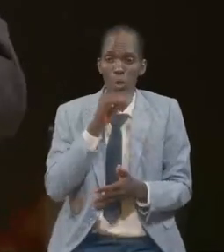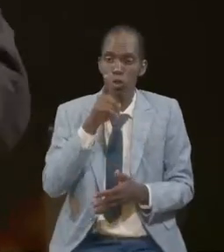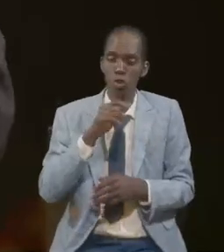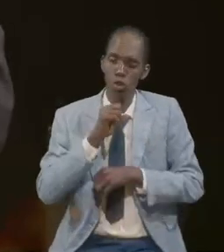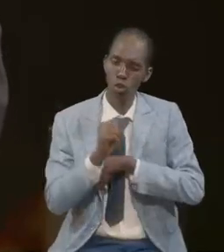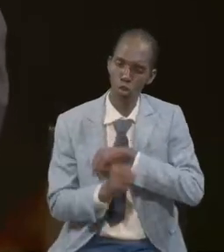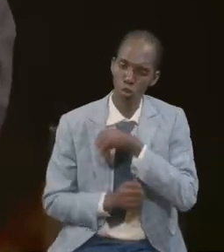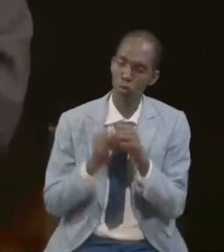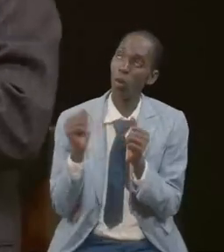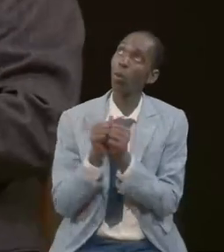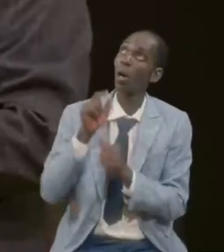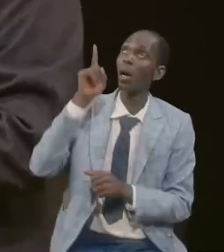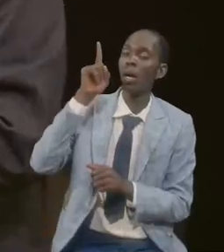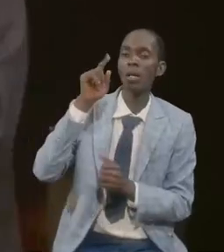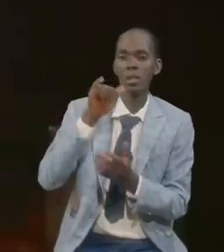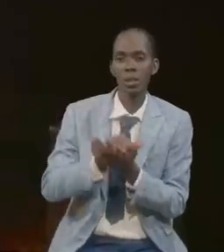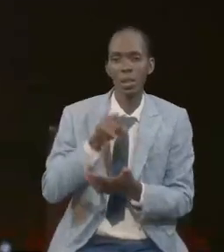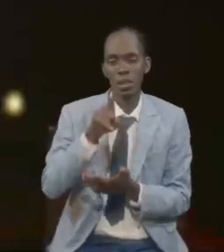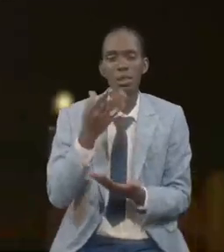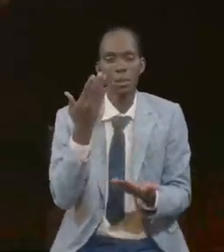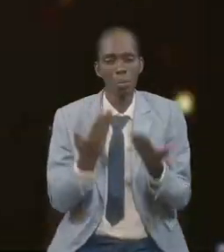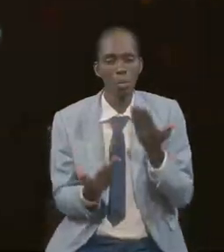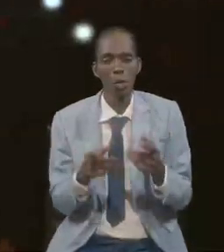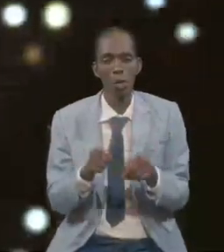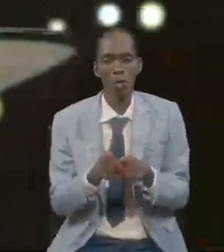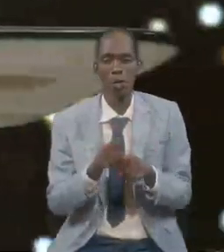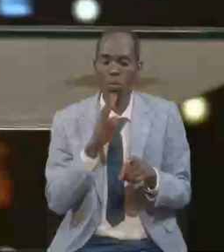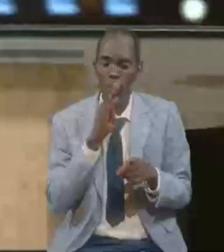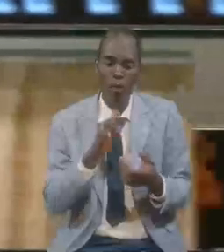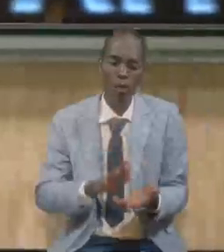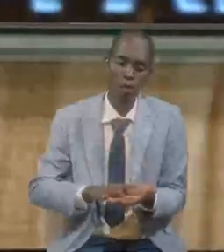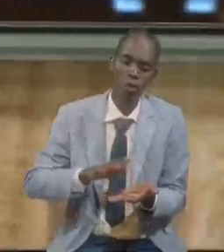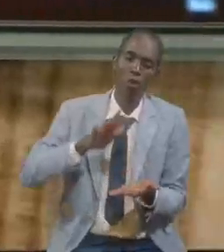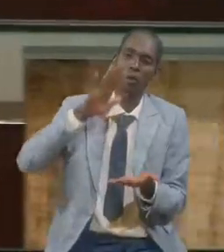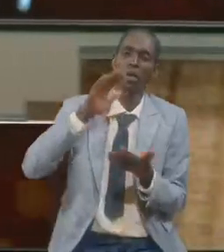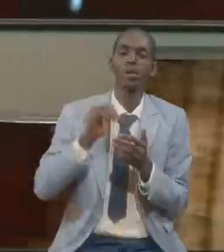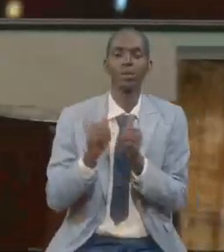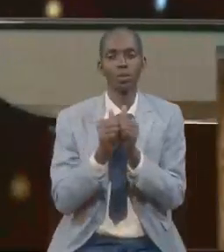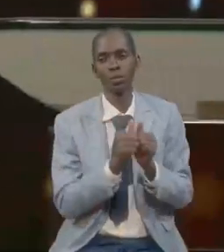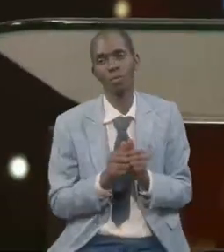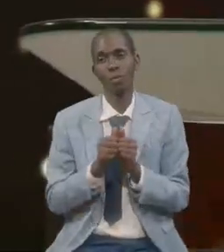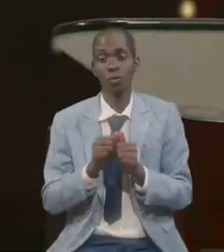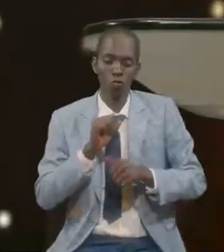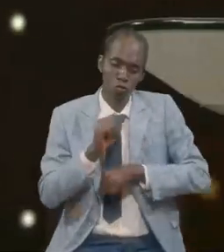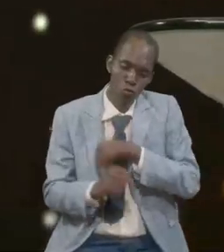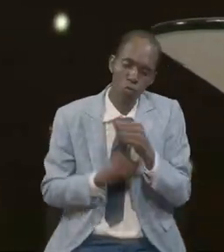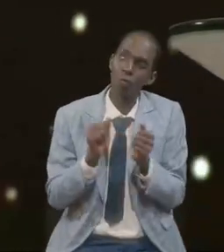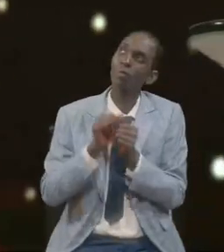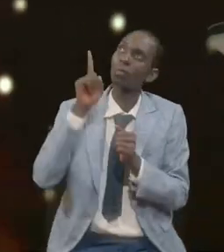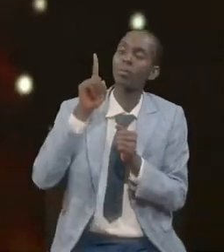afin d'être glorifiés avec lui. Nous allons souffrir avec lui la